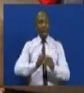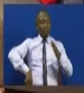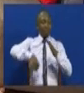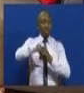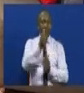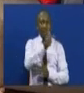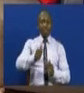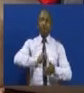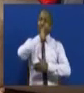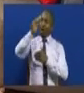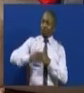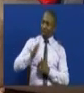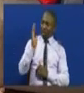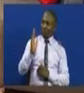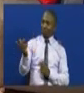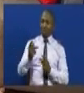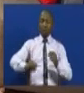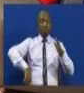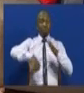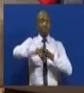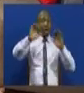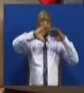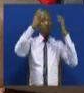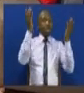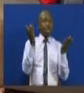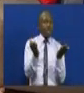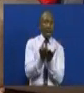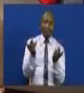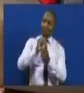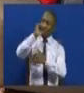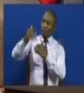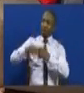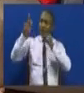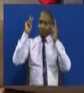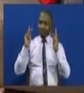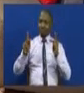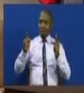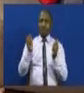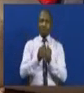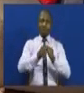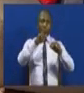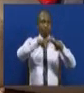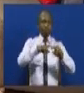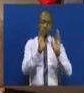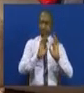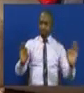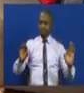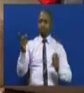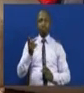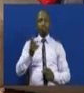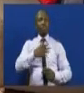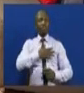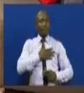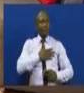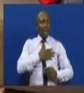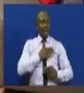litarejea kama ambavyo soka ulimwenguni kote litarejea kama kawaida na mambo yataka sawa. Ila nimependa zaidi pia